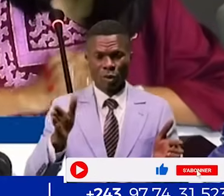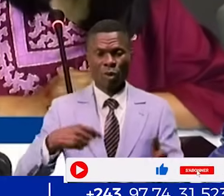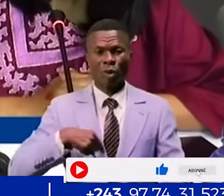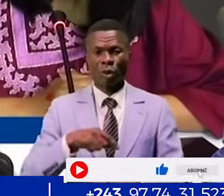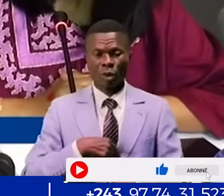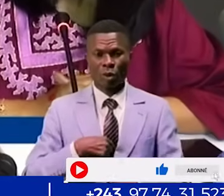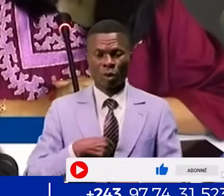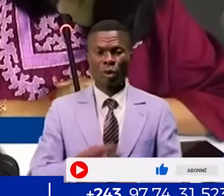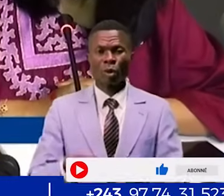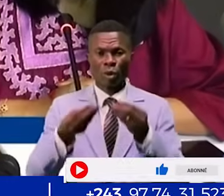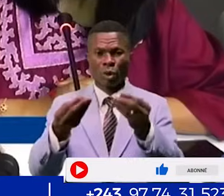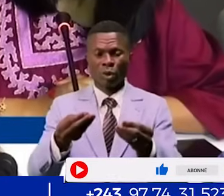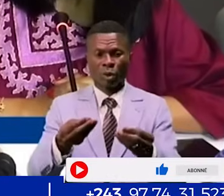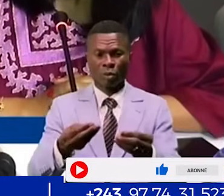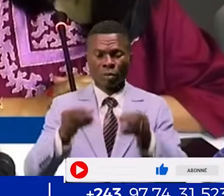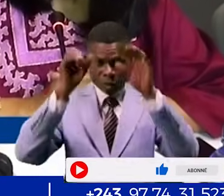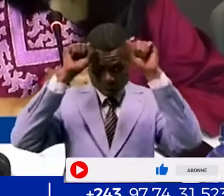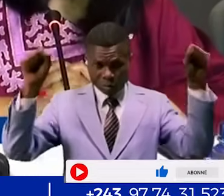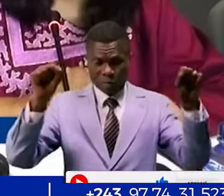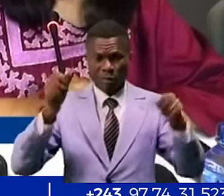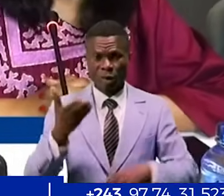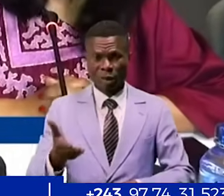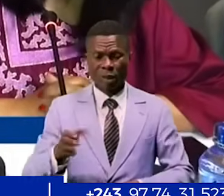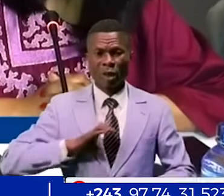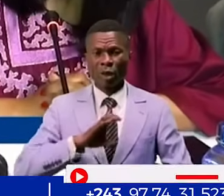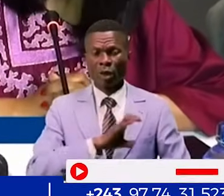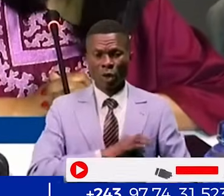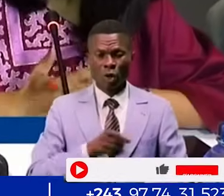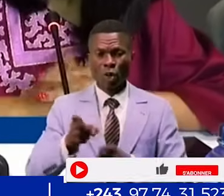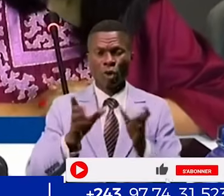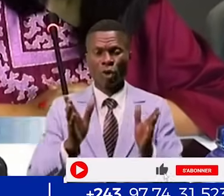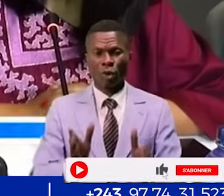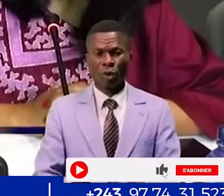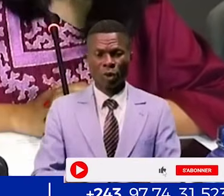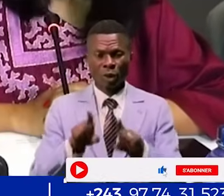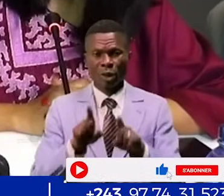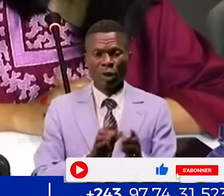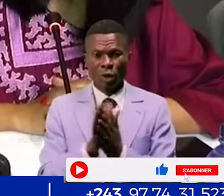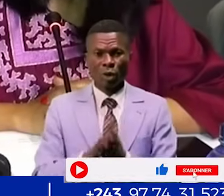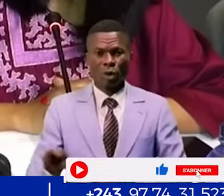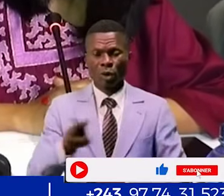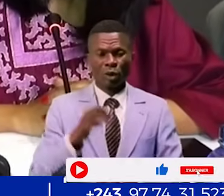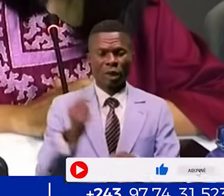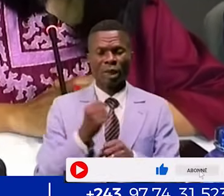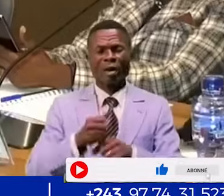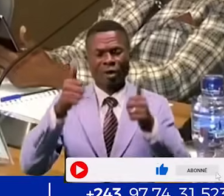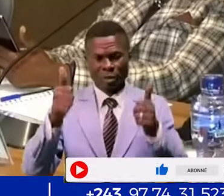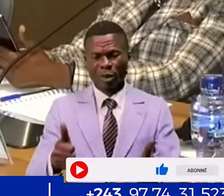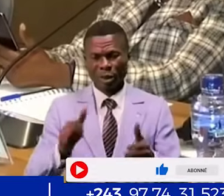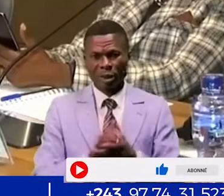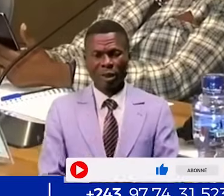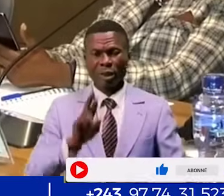tenons à vous passer la présidence du comité d'orientation et nous vous souhaitons un fructueux mandat.